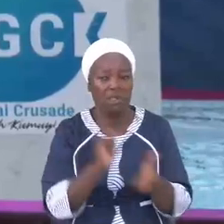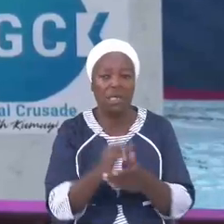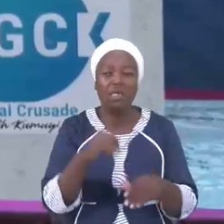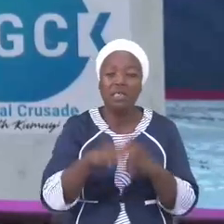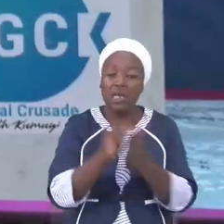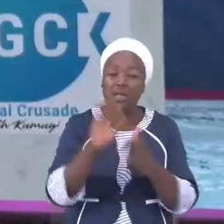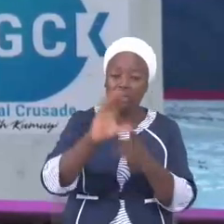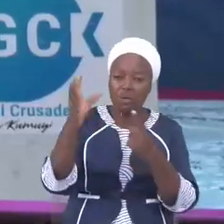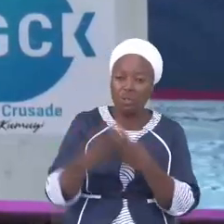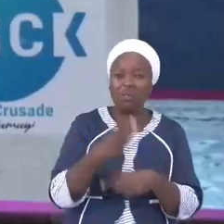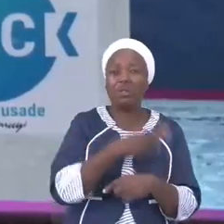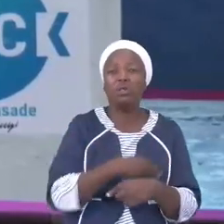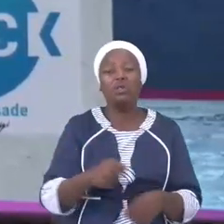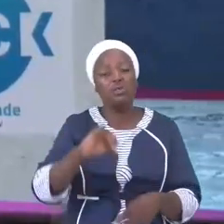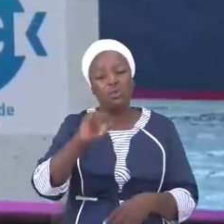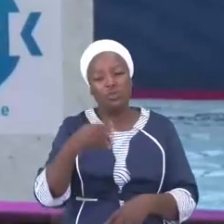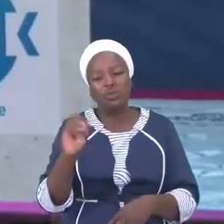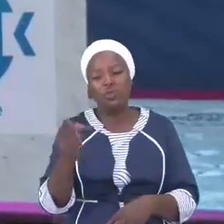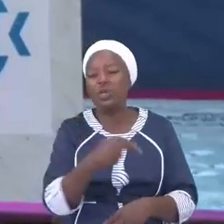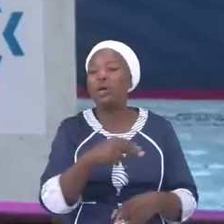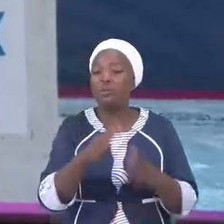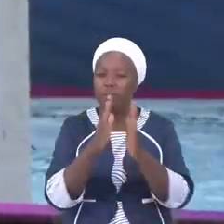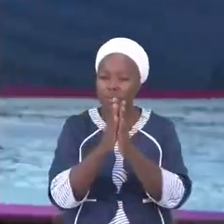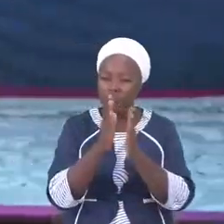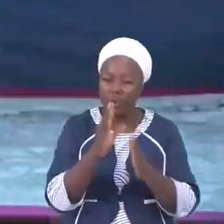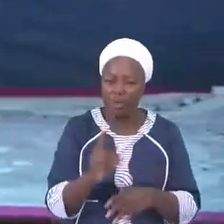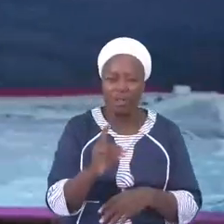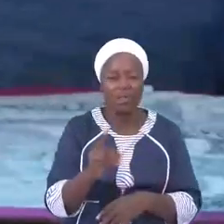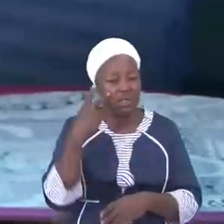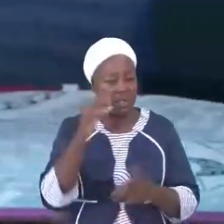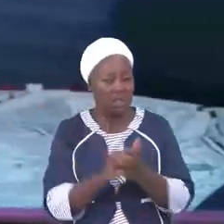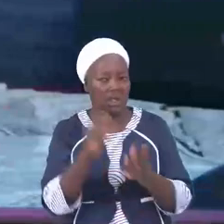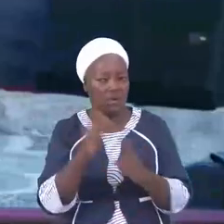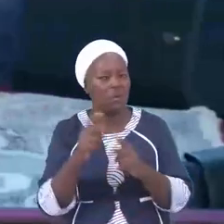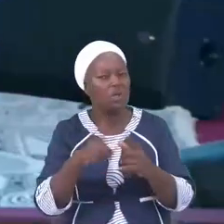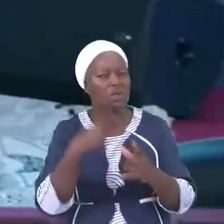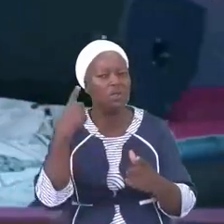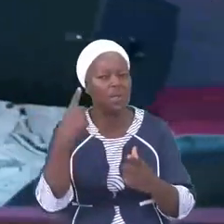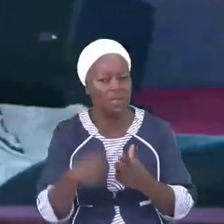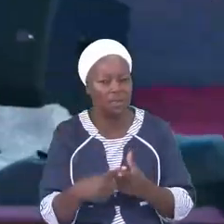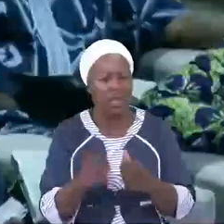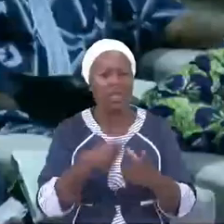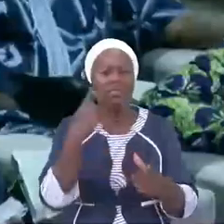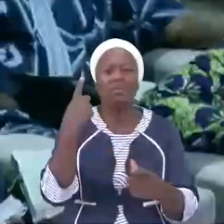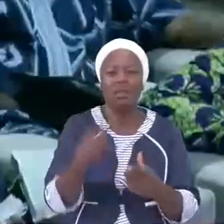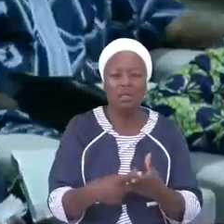condition, Jonas a prié. Voici là. Alors, il avait